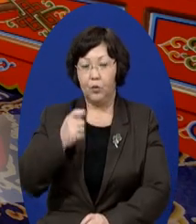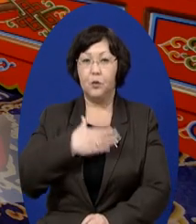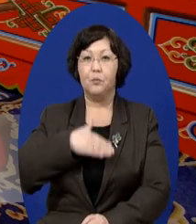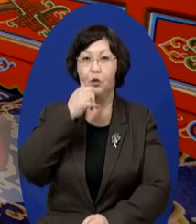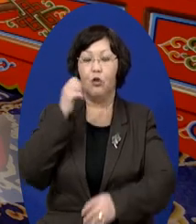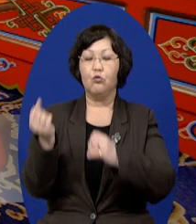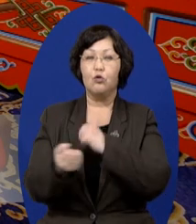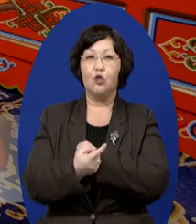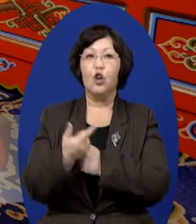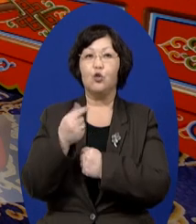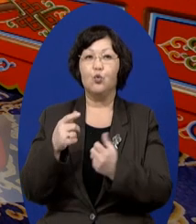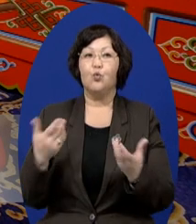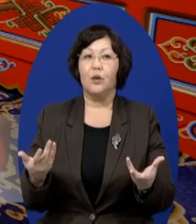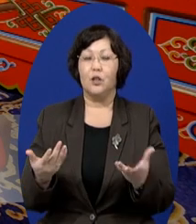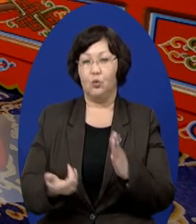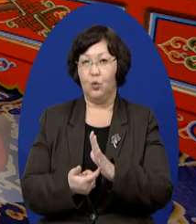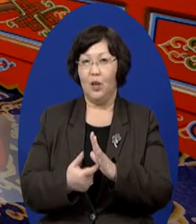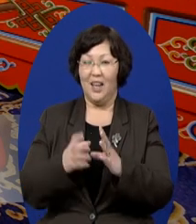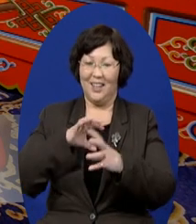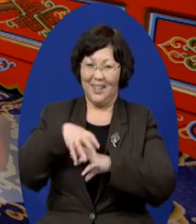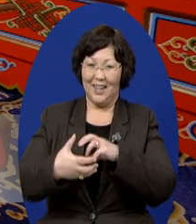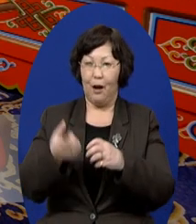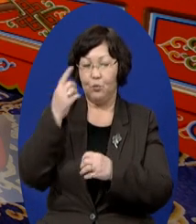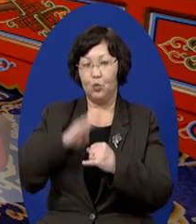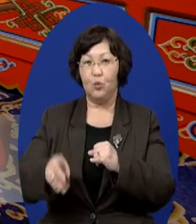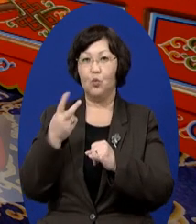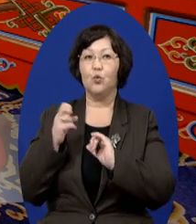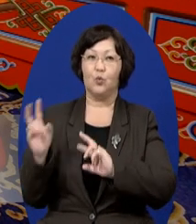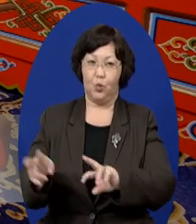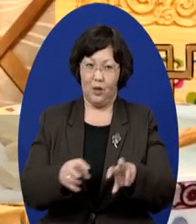Энэ дээр суурлаад дэлхийн яг энэ чиглэлийн хамгийн сүүлийн судалгаанууд. Тэгээ